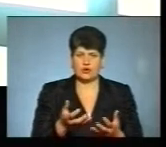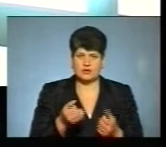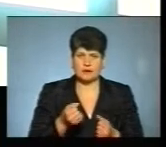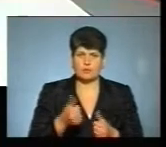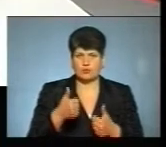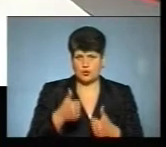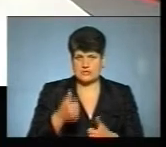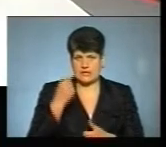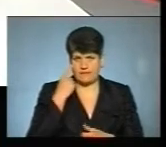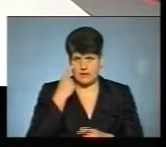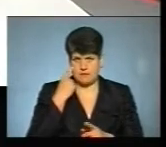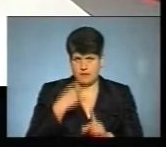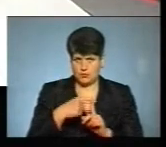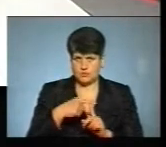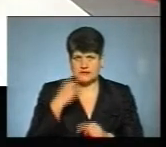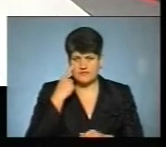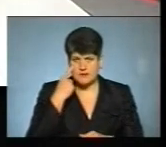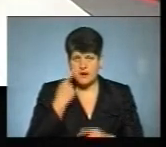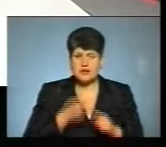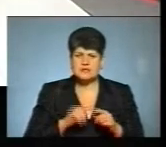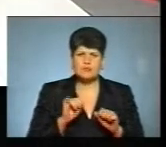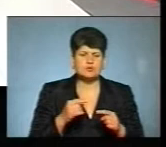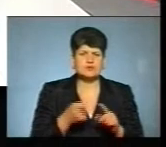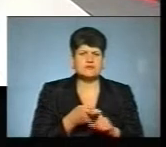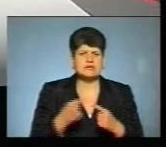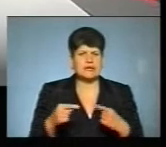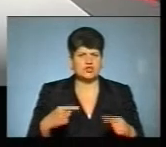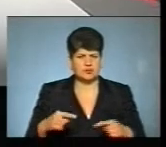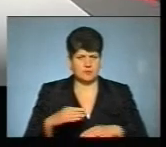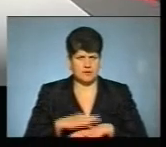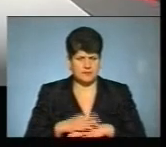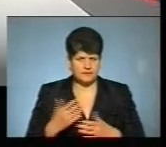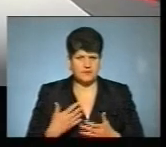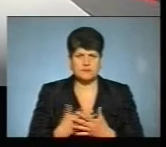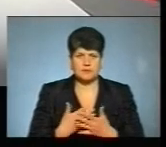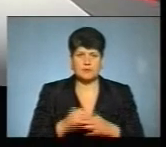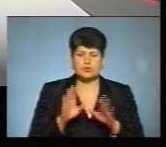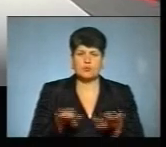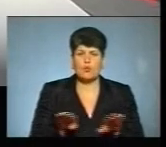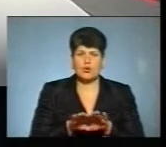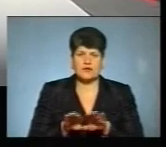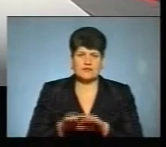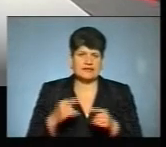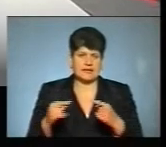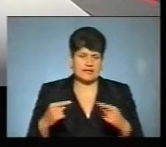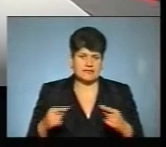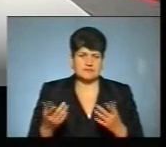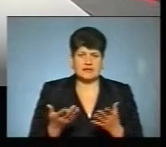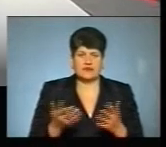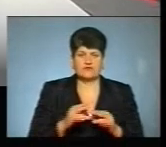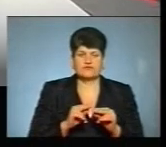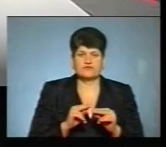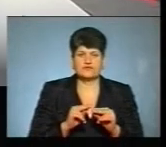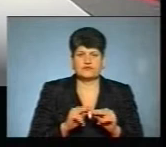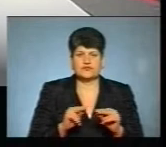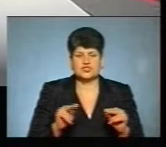бал. Це може стосуватися інших предметів. Тобто ми будемо порівнювати різні, так, де вчитель не